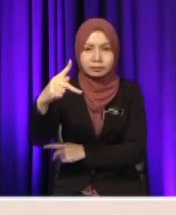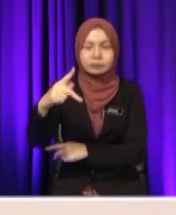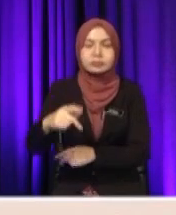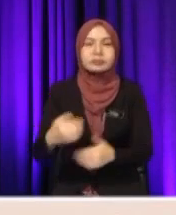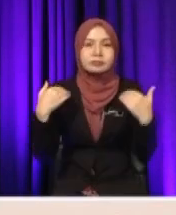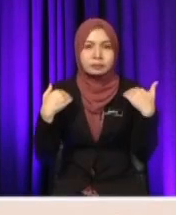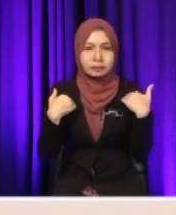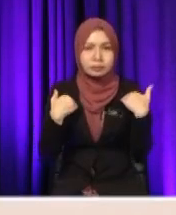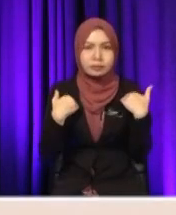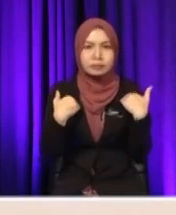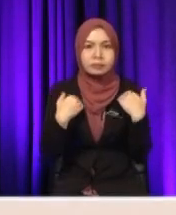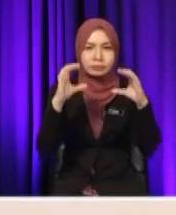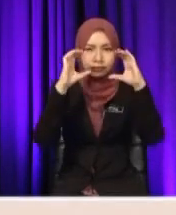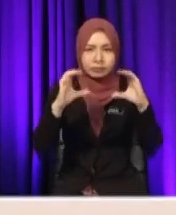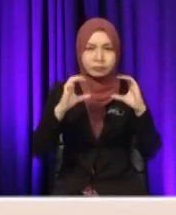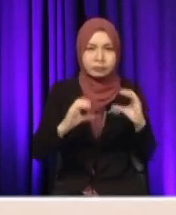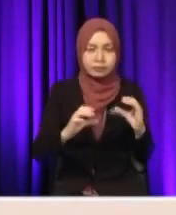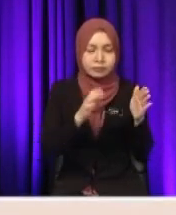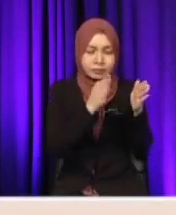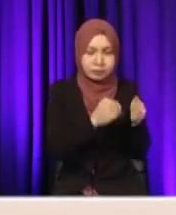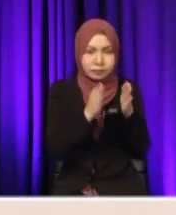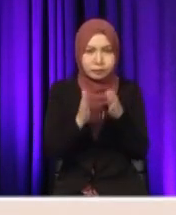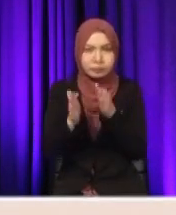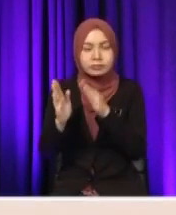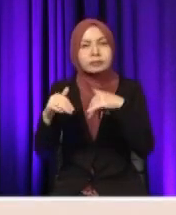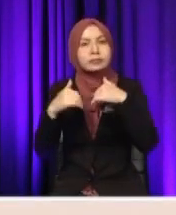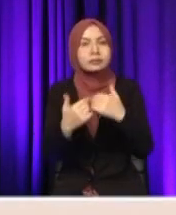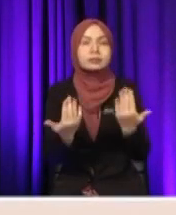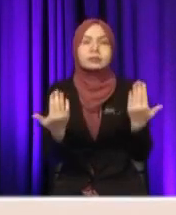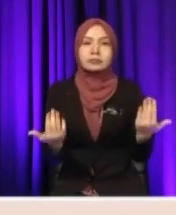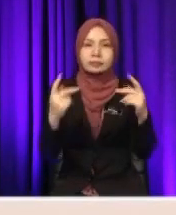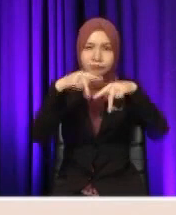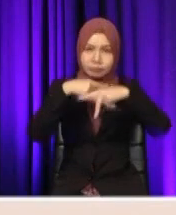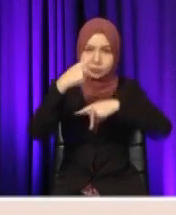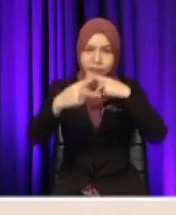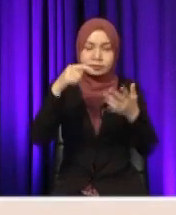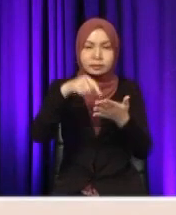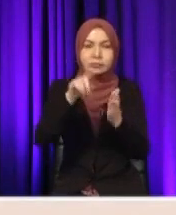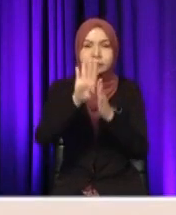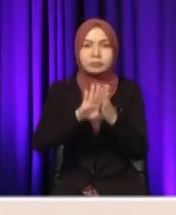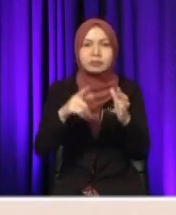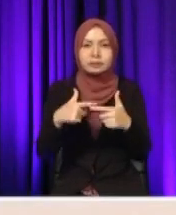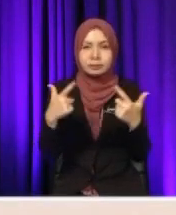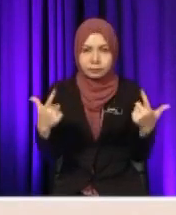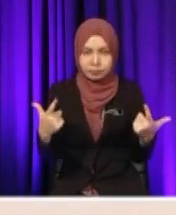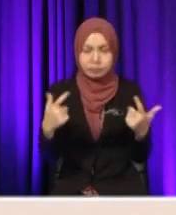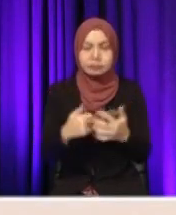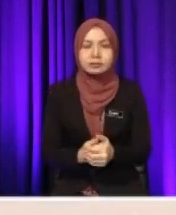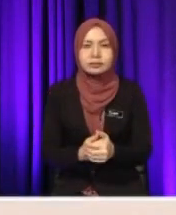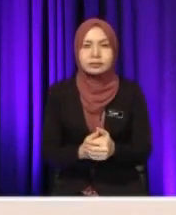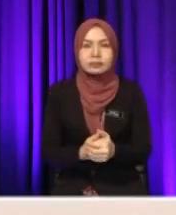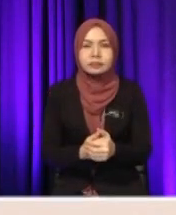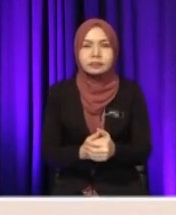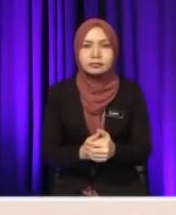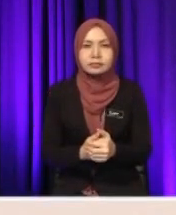bagaimana proses pengekstrakan berlaku, iaitu minyak sawit biasanya kita lakukan pengekstrakan ini